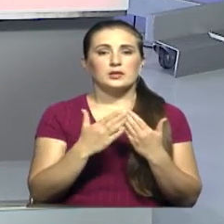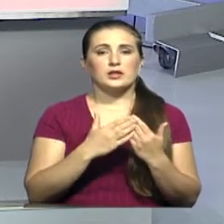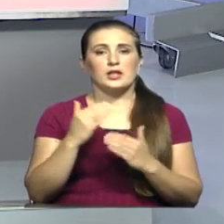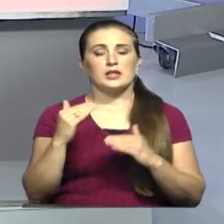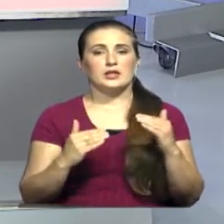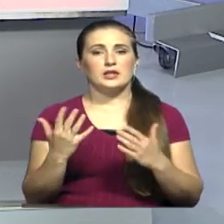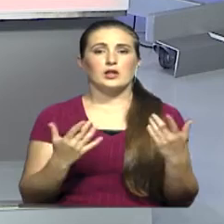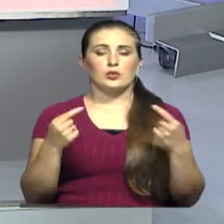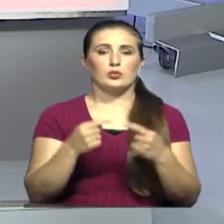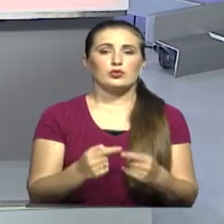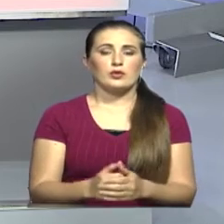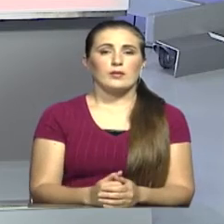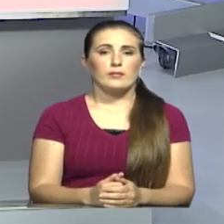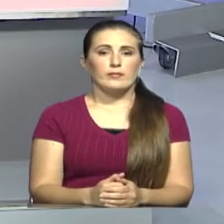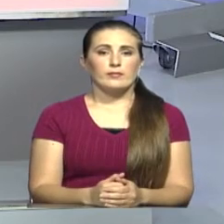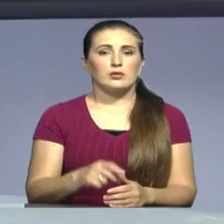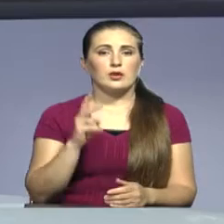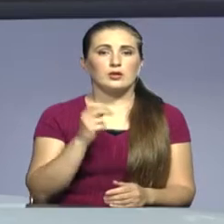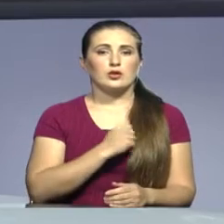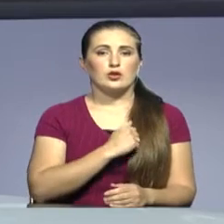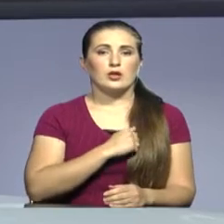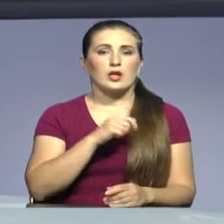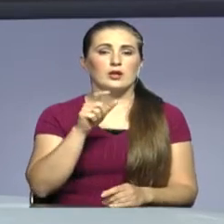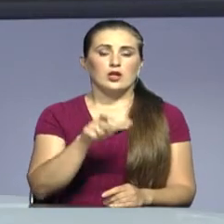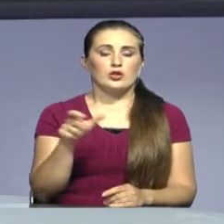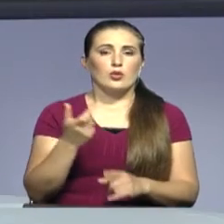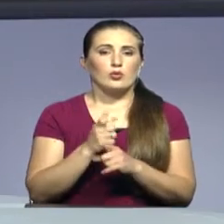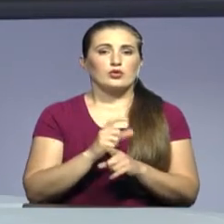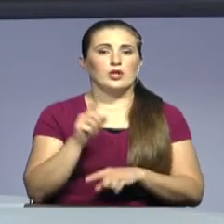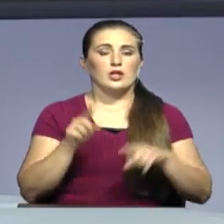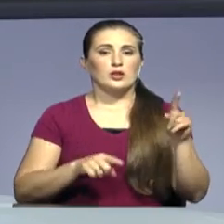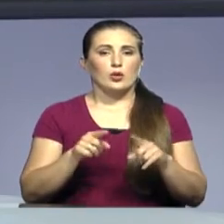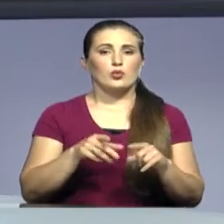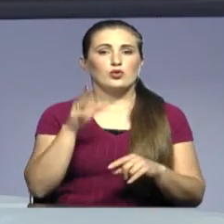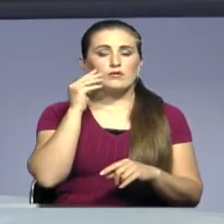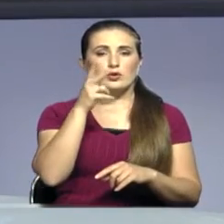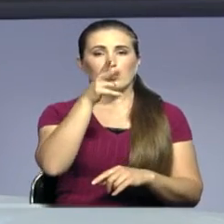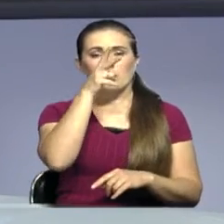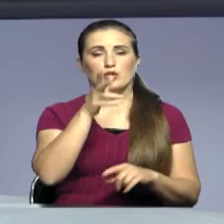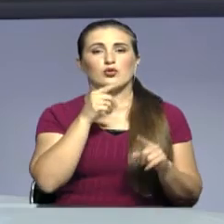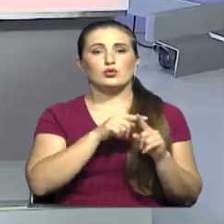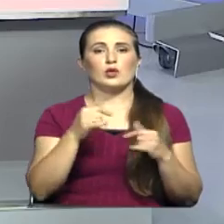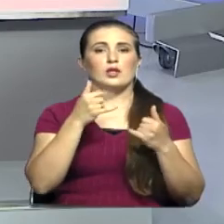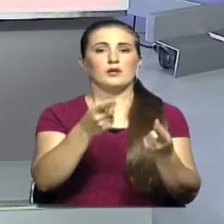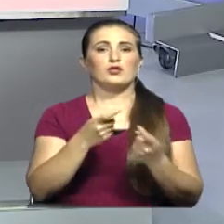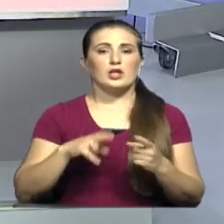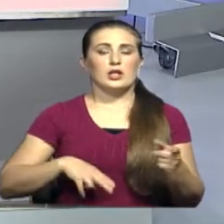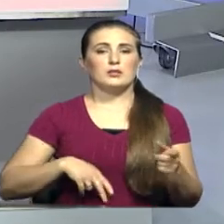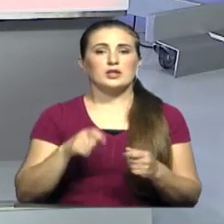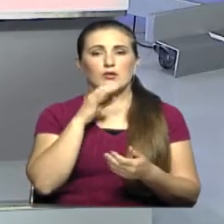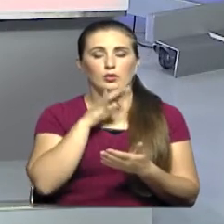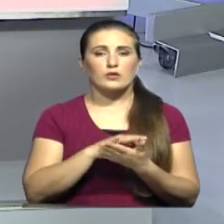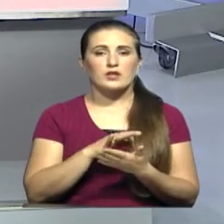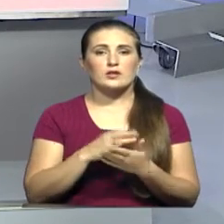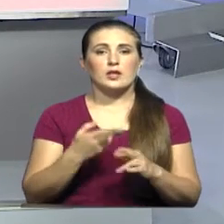или точная? К сожалению, граждане очень редко учитывают трехмесячный срок для привлечения к административной